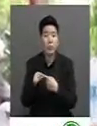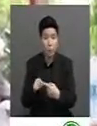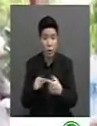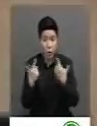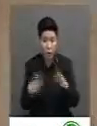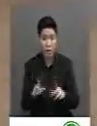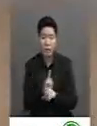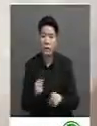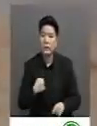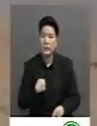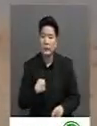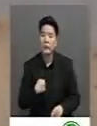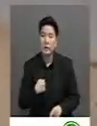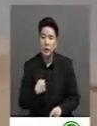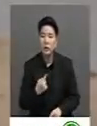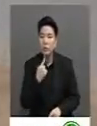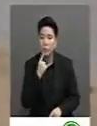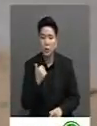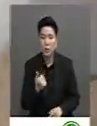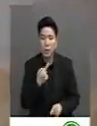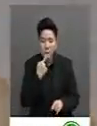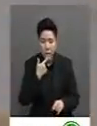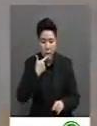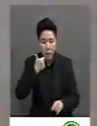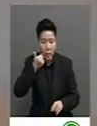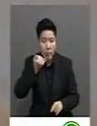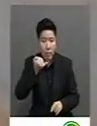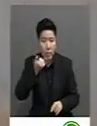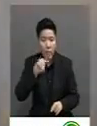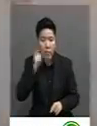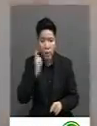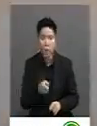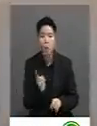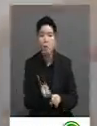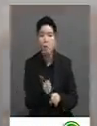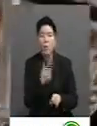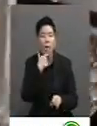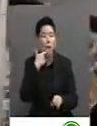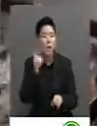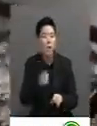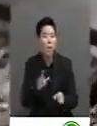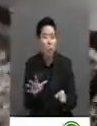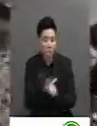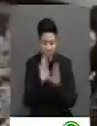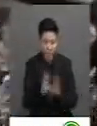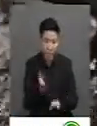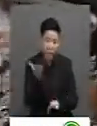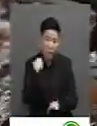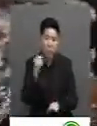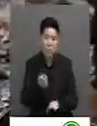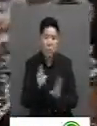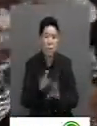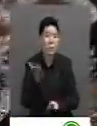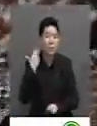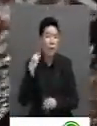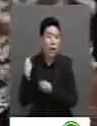อดกิจการแต่ลุงพักบอกว่ารสชาติของขนมหวักยังคงความอร่อยและก็ครบสูตรขนมหวักโบ